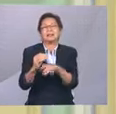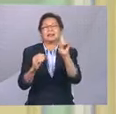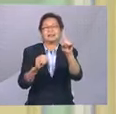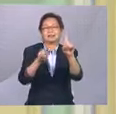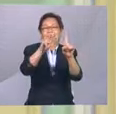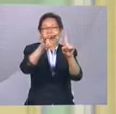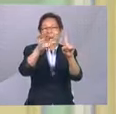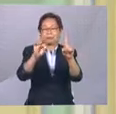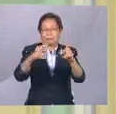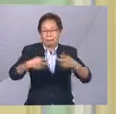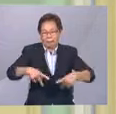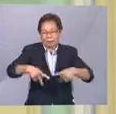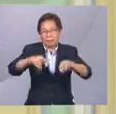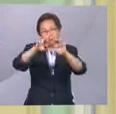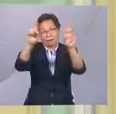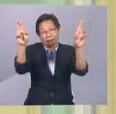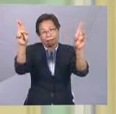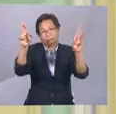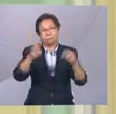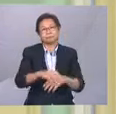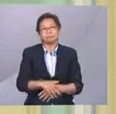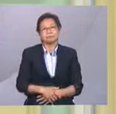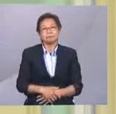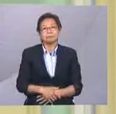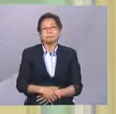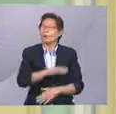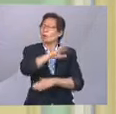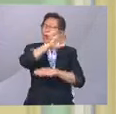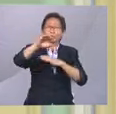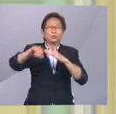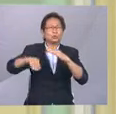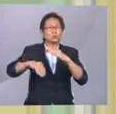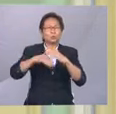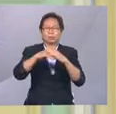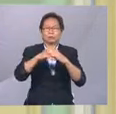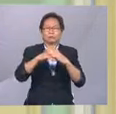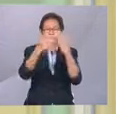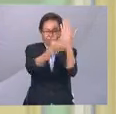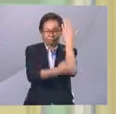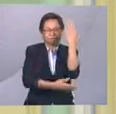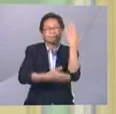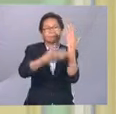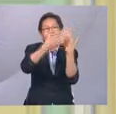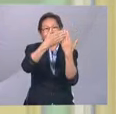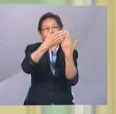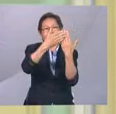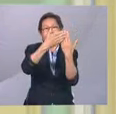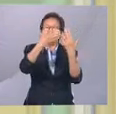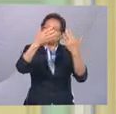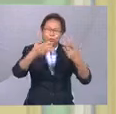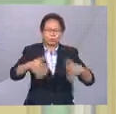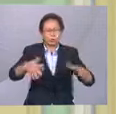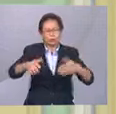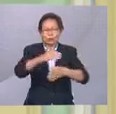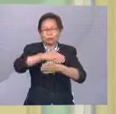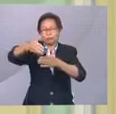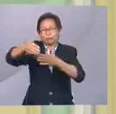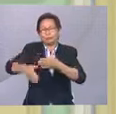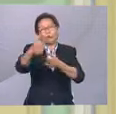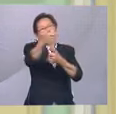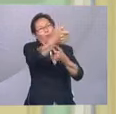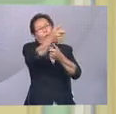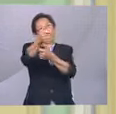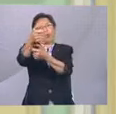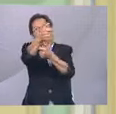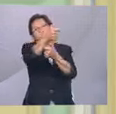139 Pasaraya kesemua Zoom merah di seluruh negara telah pun selesai disanitasi